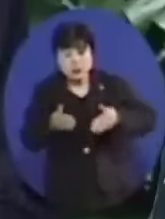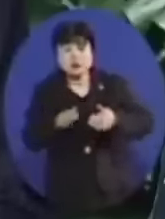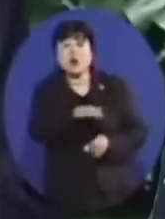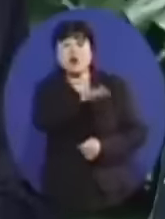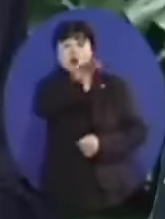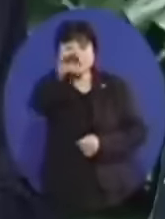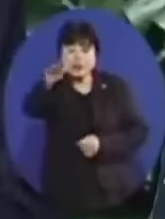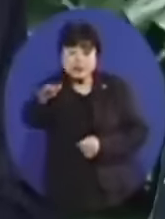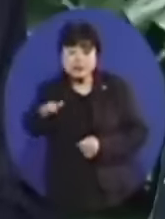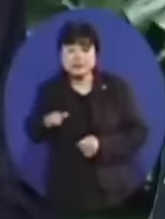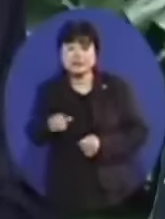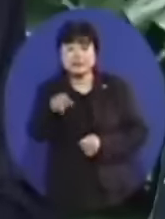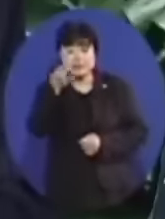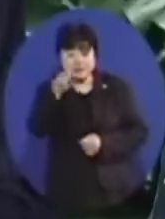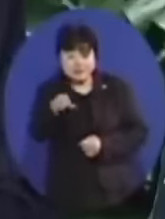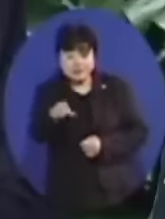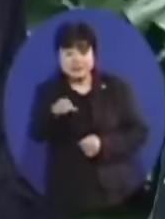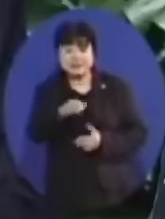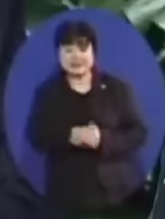우리는 그것에